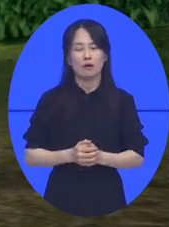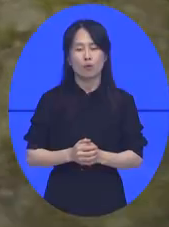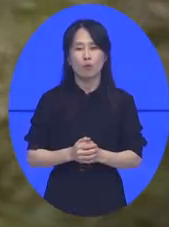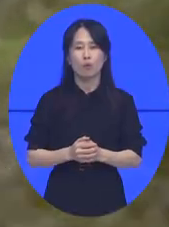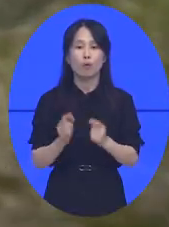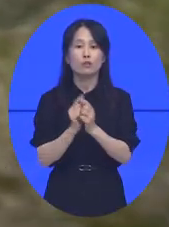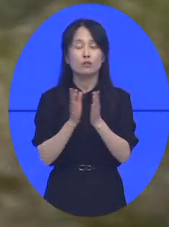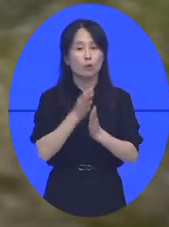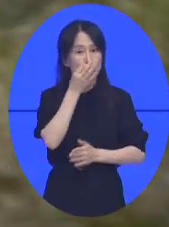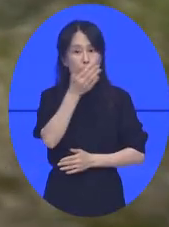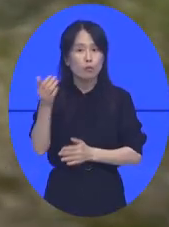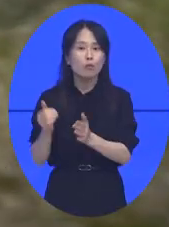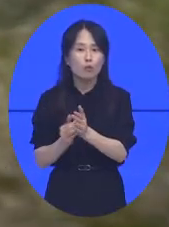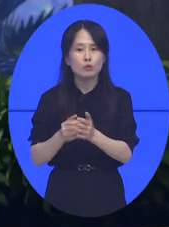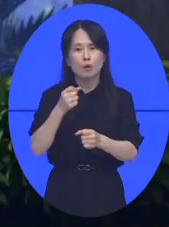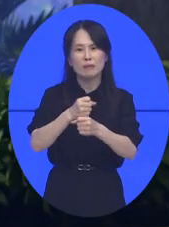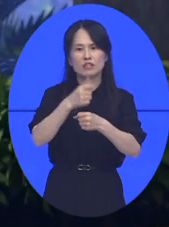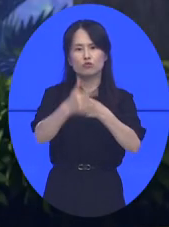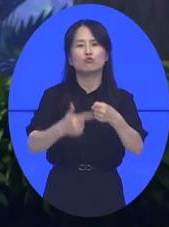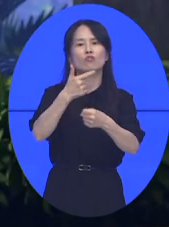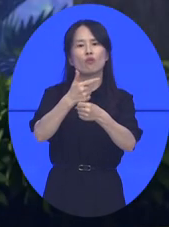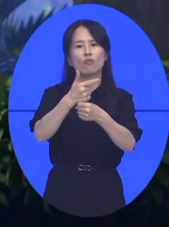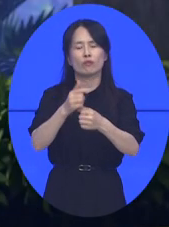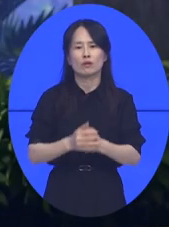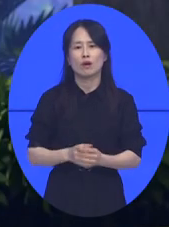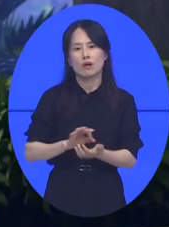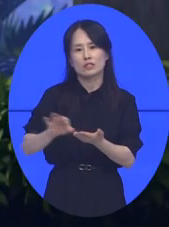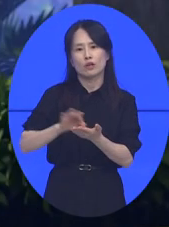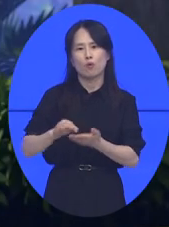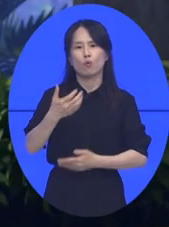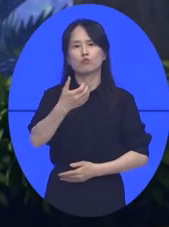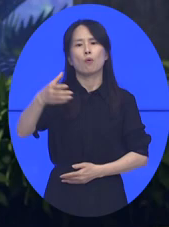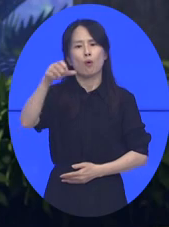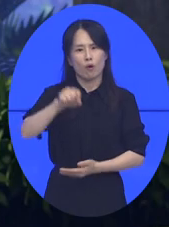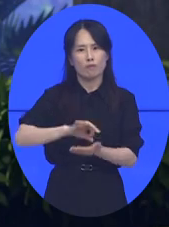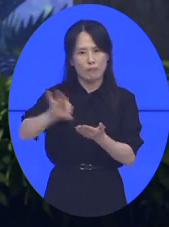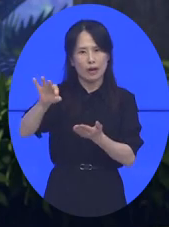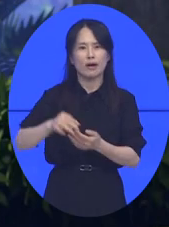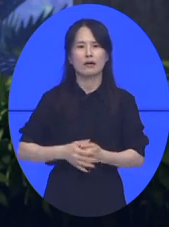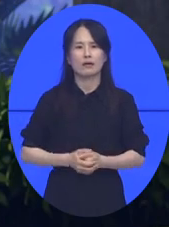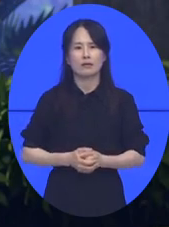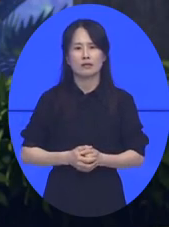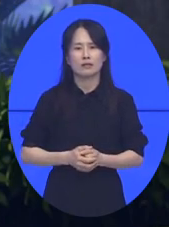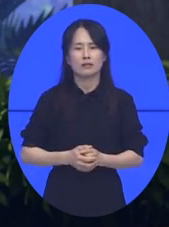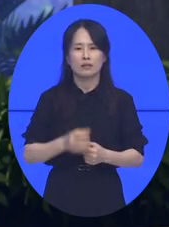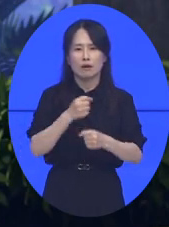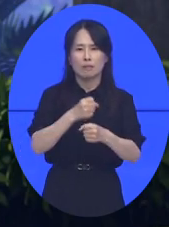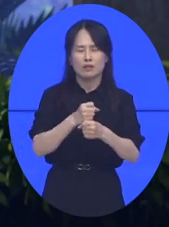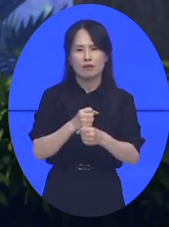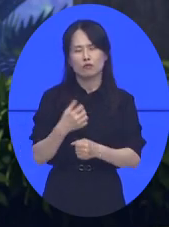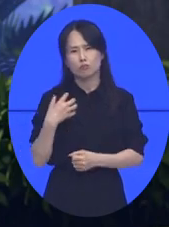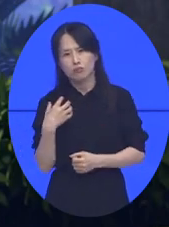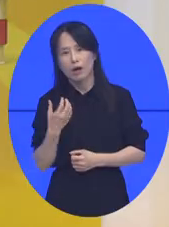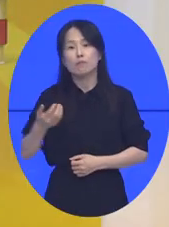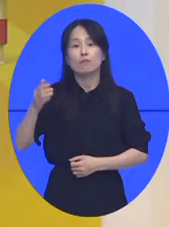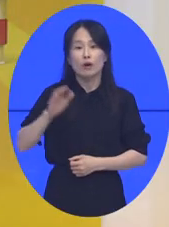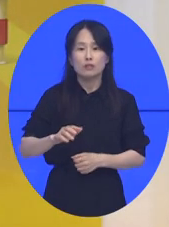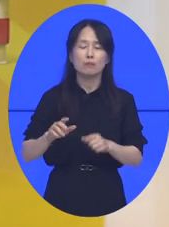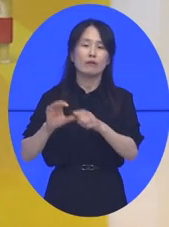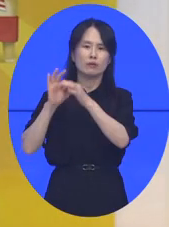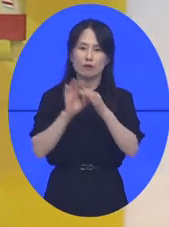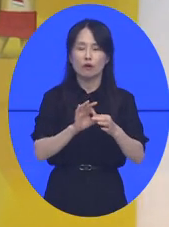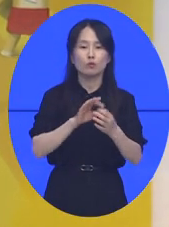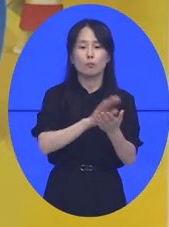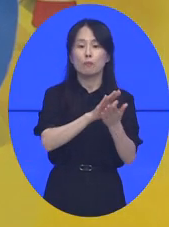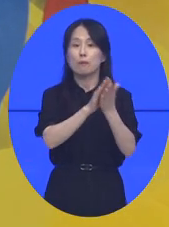시즌4까지 방영했는데 제작에만 6년이 걸렸고 비용은 90억 원이나 들었습니다. 제작 부담은 크지만 시장 트렌드가 계속 바뀌고